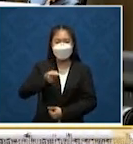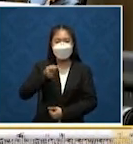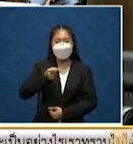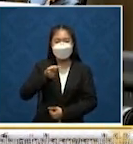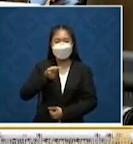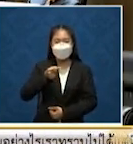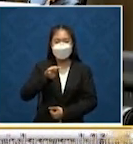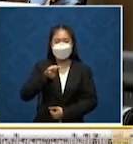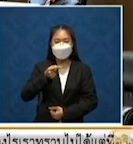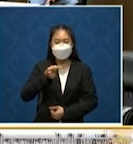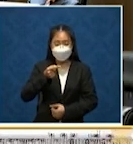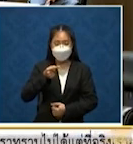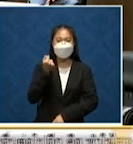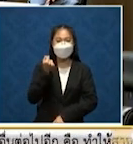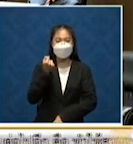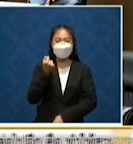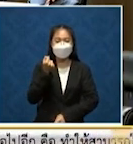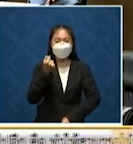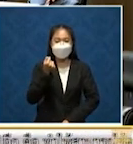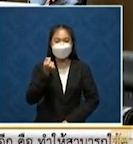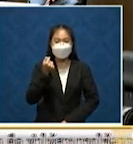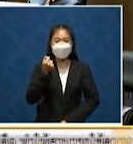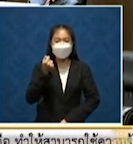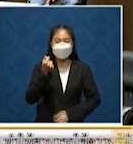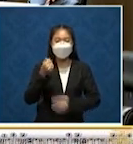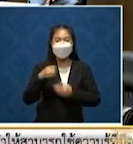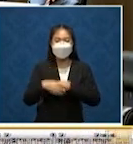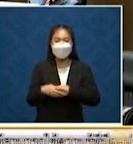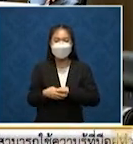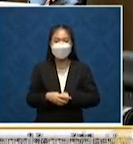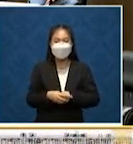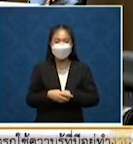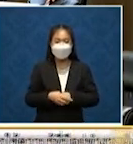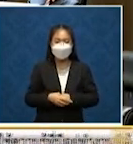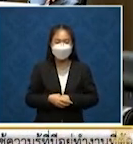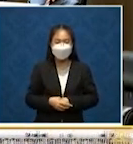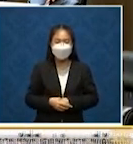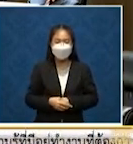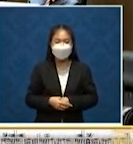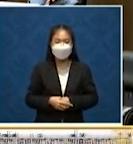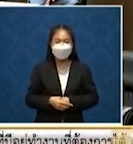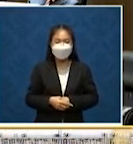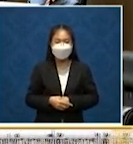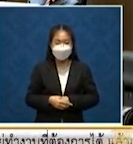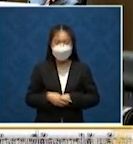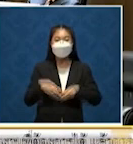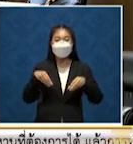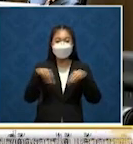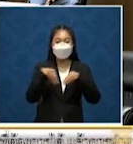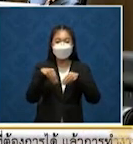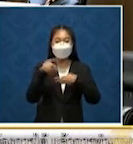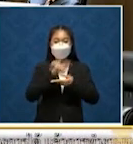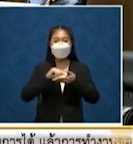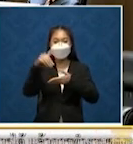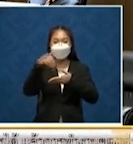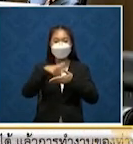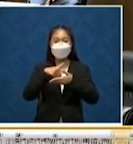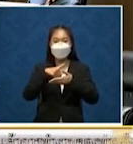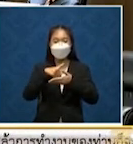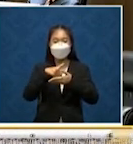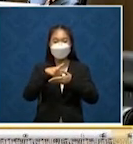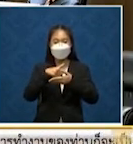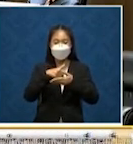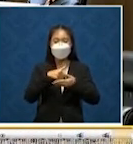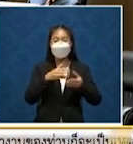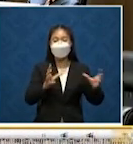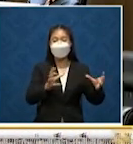าที่มีการพยายามโจมตีหลายๆเรื่องแต่ในต่างชาติเนี่ยเขาชื่นชมสารพัดเรื่องนะการท่